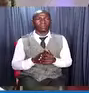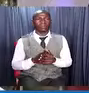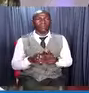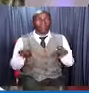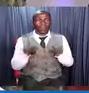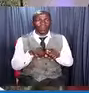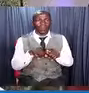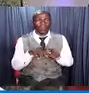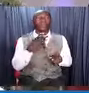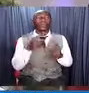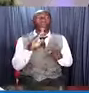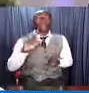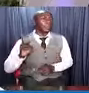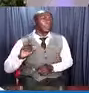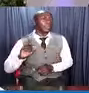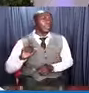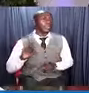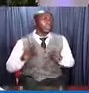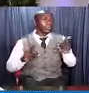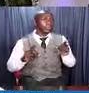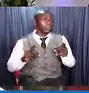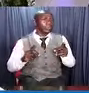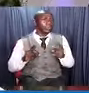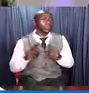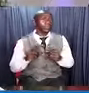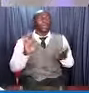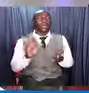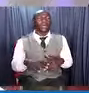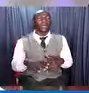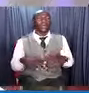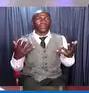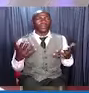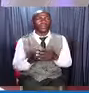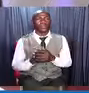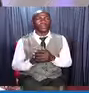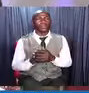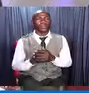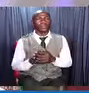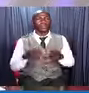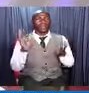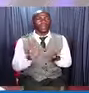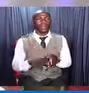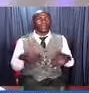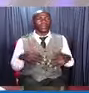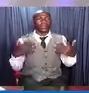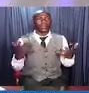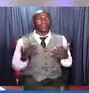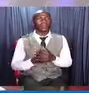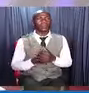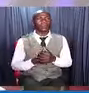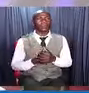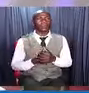Hata wewe utakao waziri mkuu. Don't you want to have the ranks as well? Hallelujah. Hallelujah. Hallelujah.